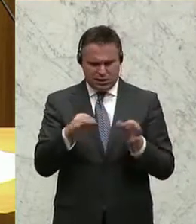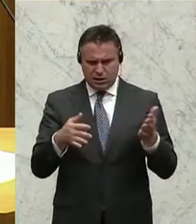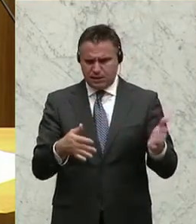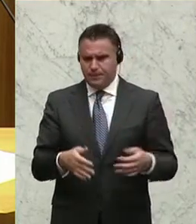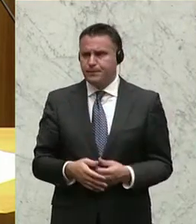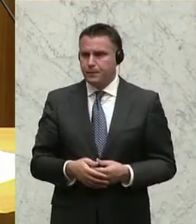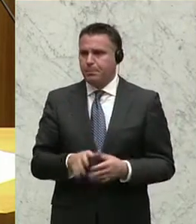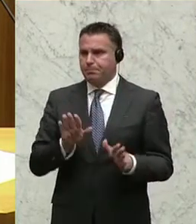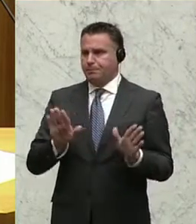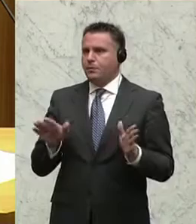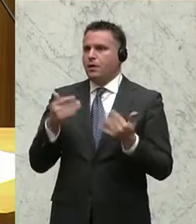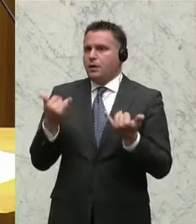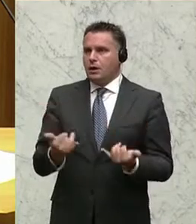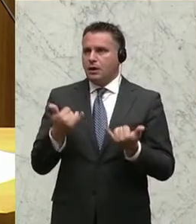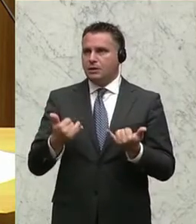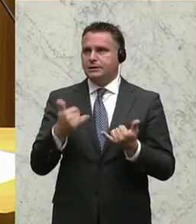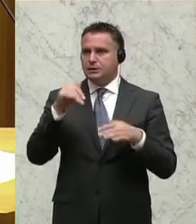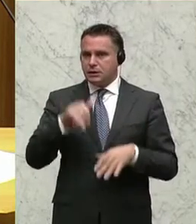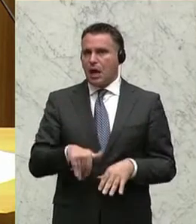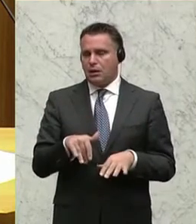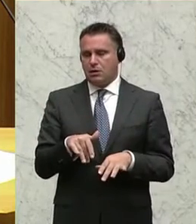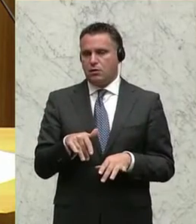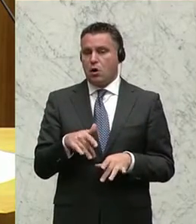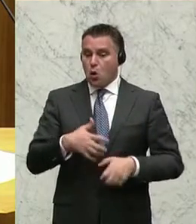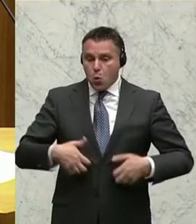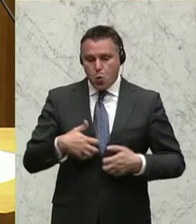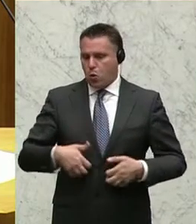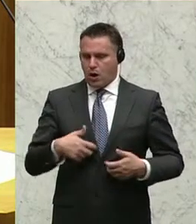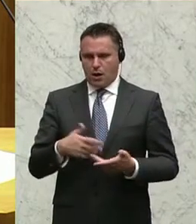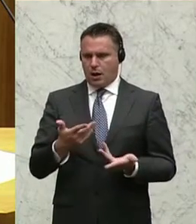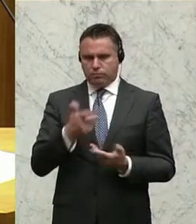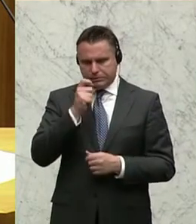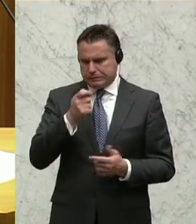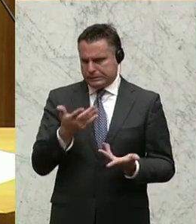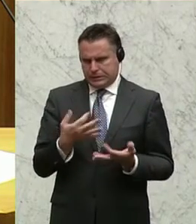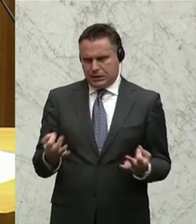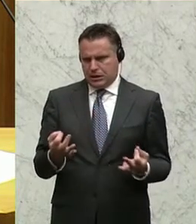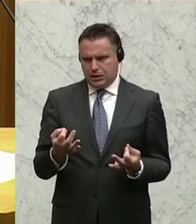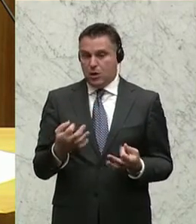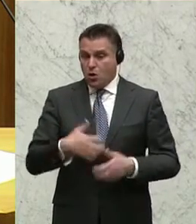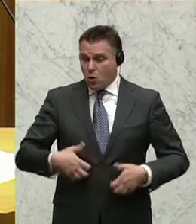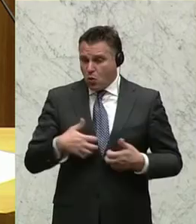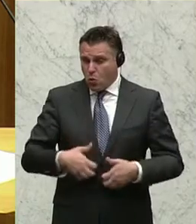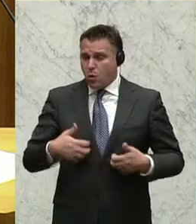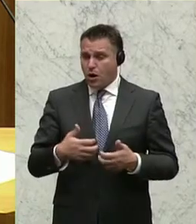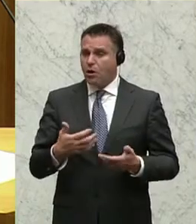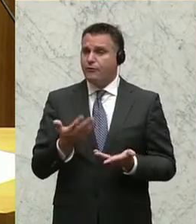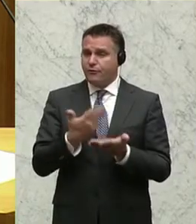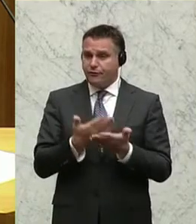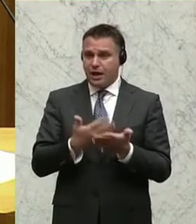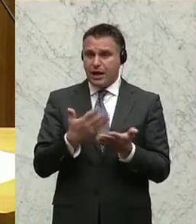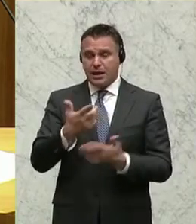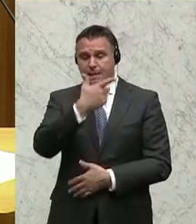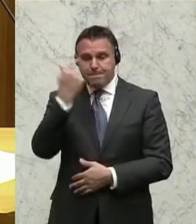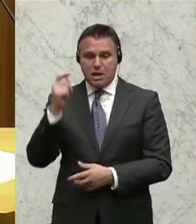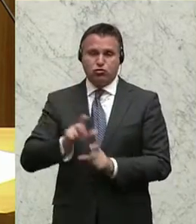Ist schon mein letzter Satz. Und zwar, nichts ist so unwürdig wie Hunger, besonders wenn er durch die Merkmale, durch den